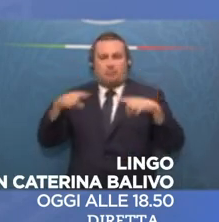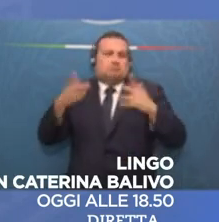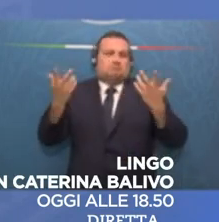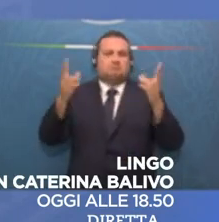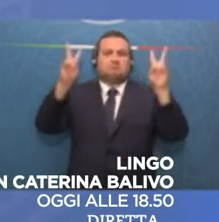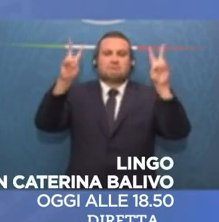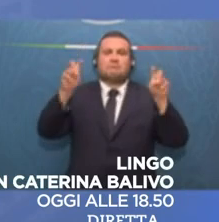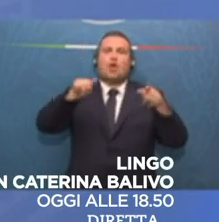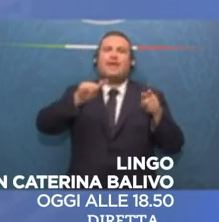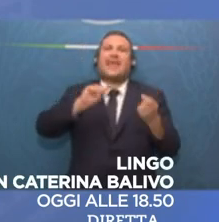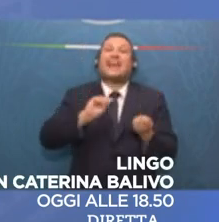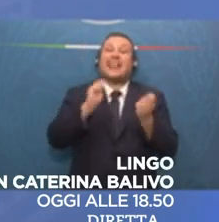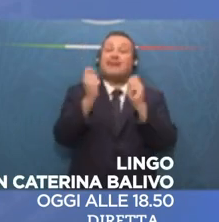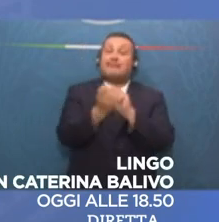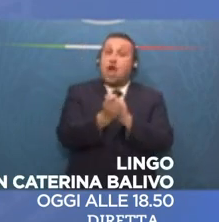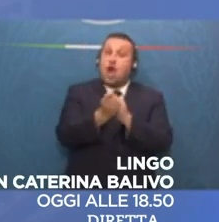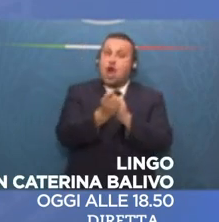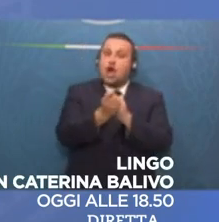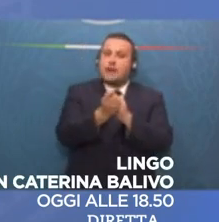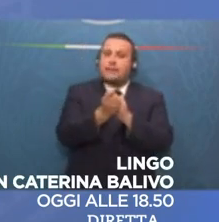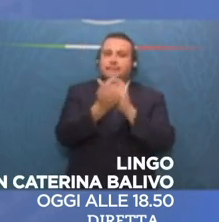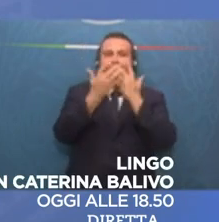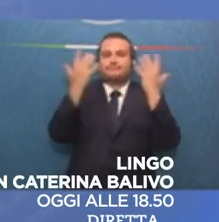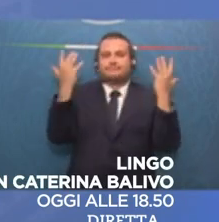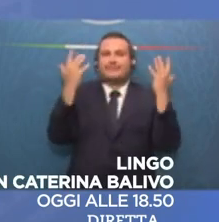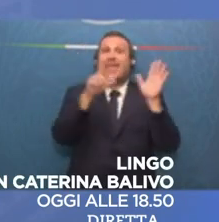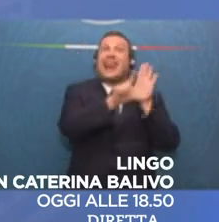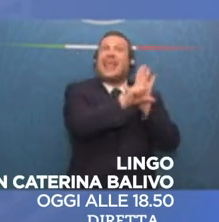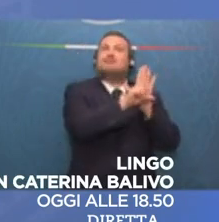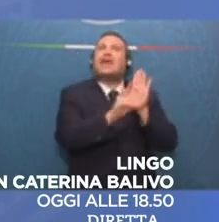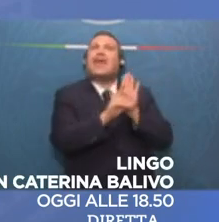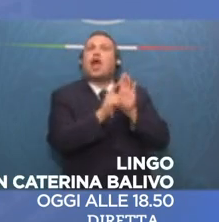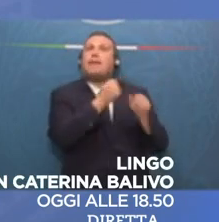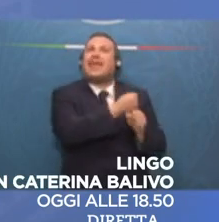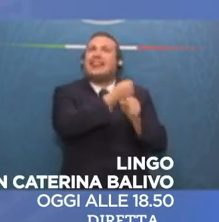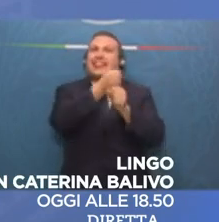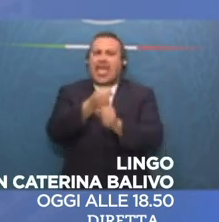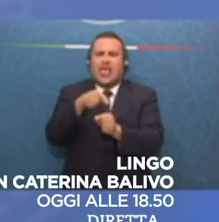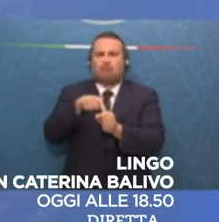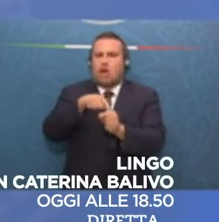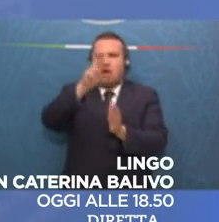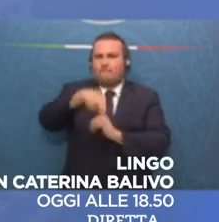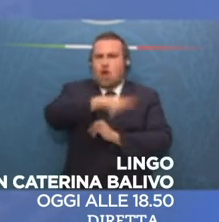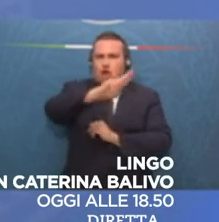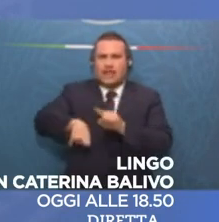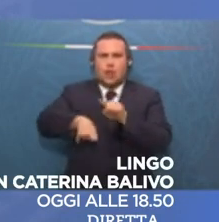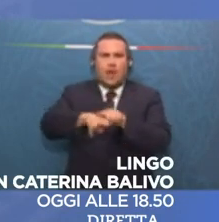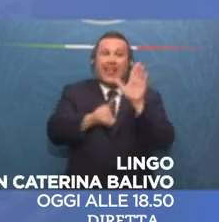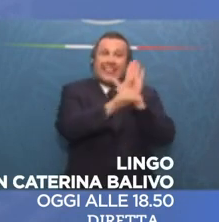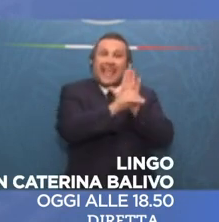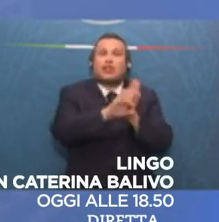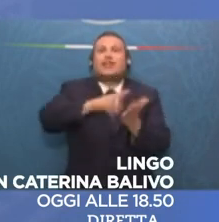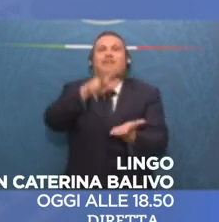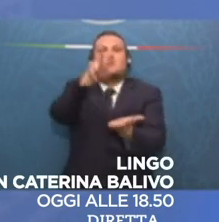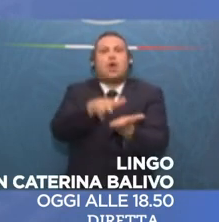questa, diciamo, la legge delega è stata votata, quindi questo è un decreto legislativo che attua questo.